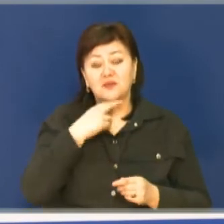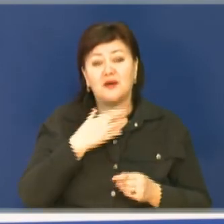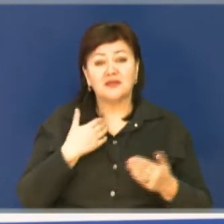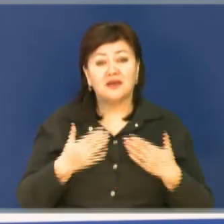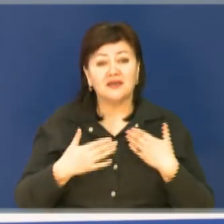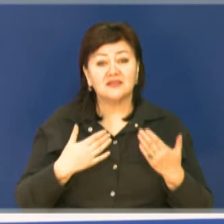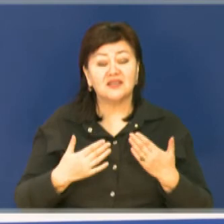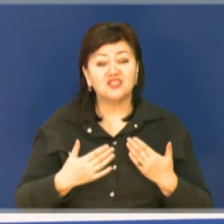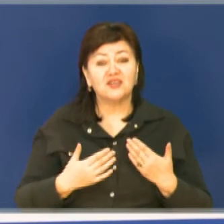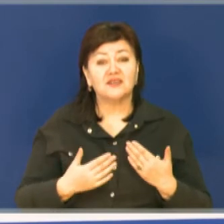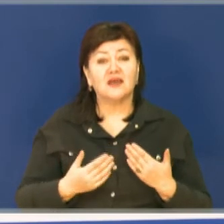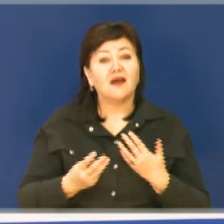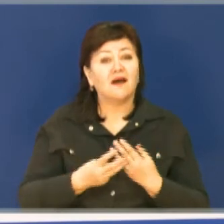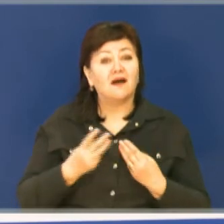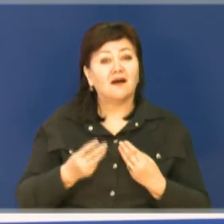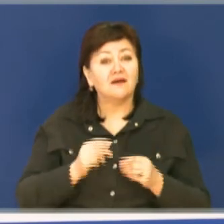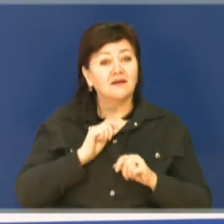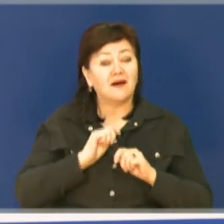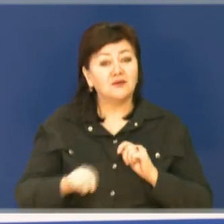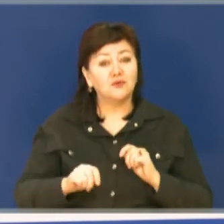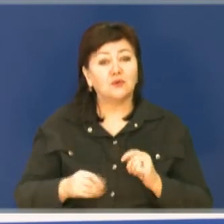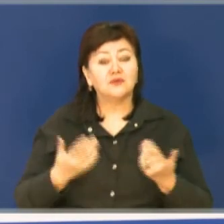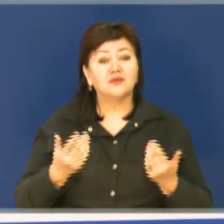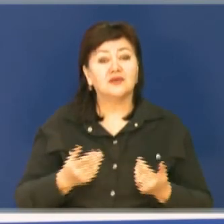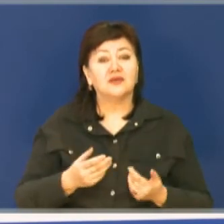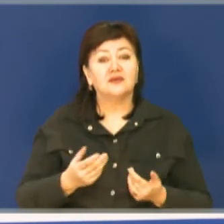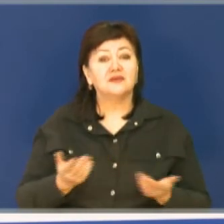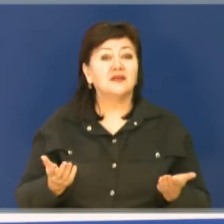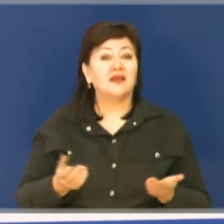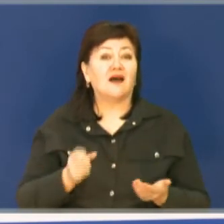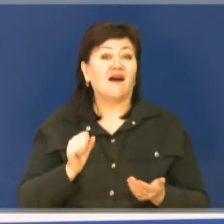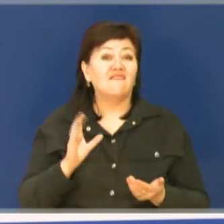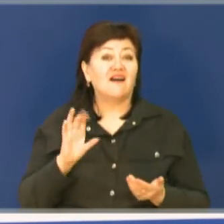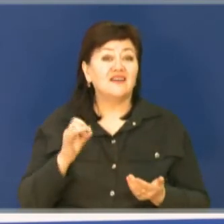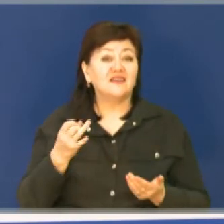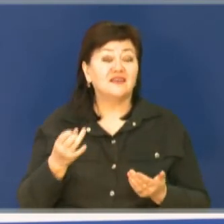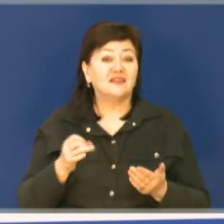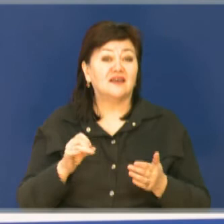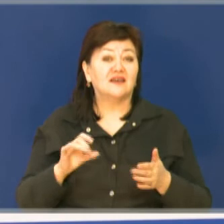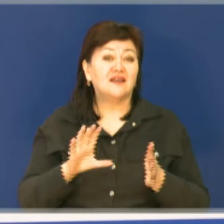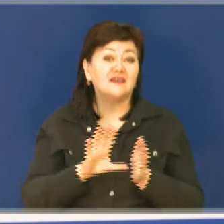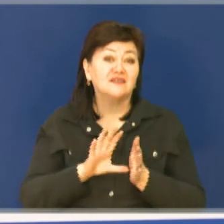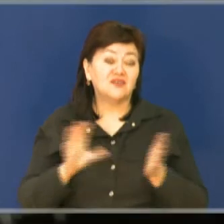правил пожарной безопасности при устройстве и эксплуатации печи или аварийный режим электрооборудования.